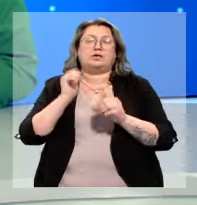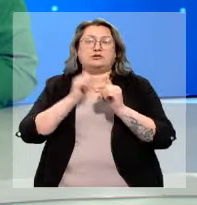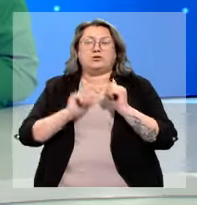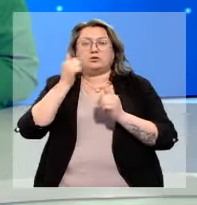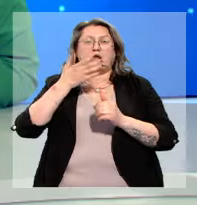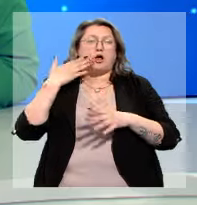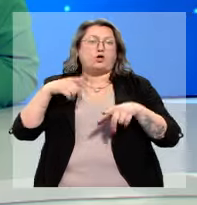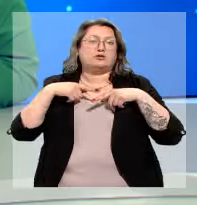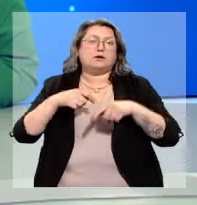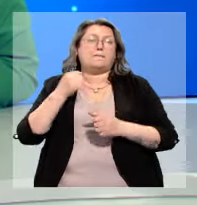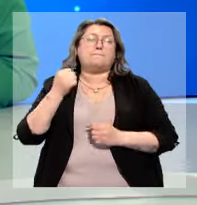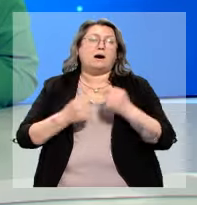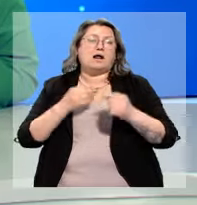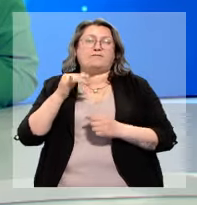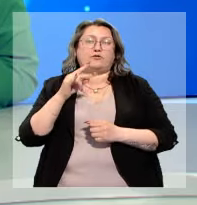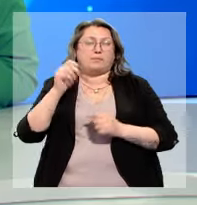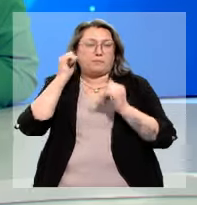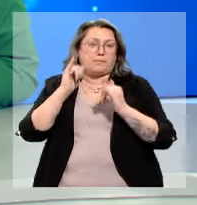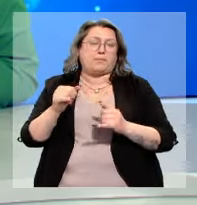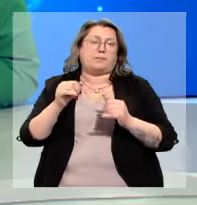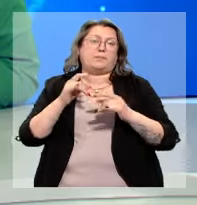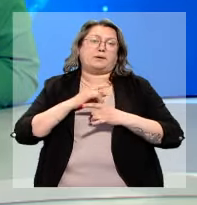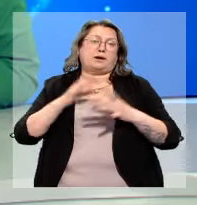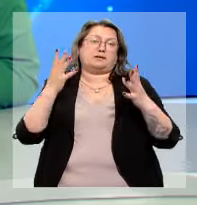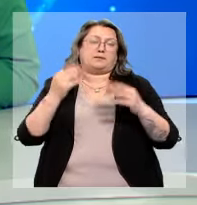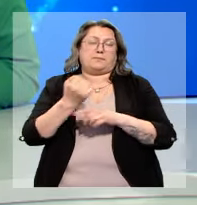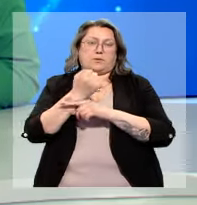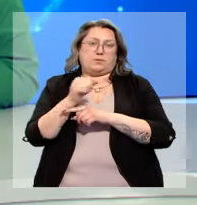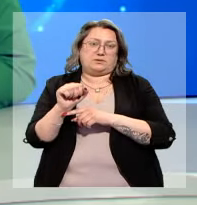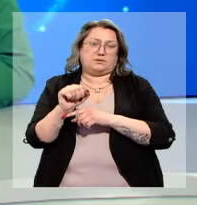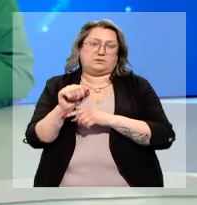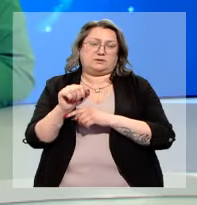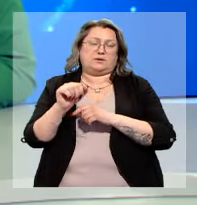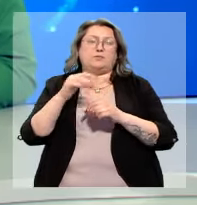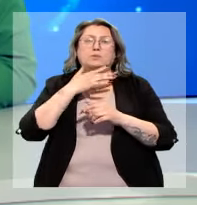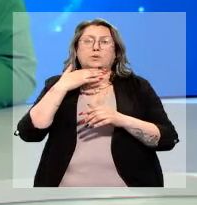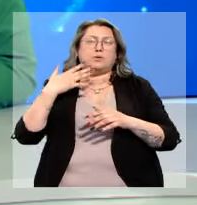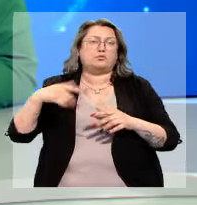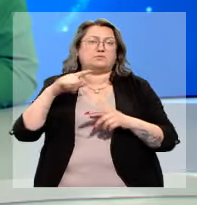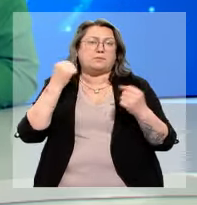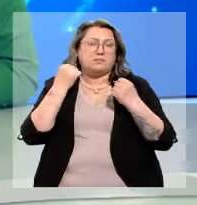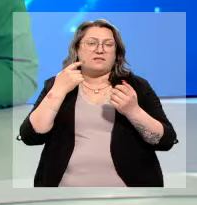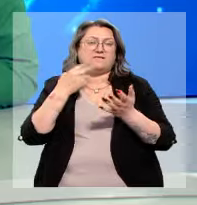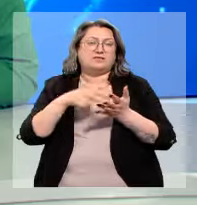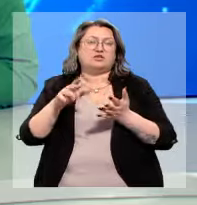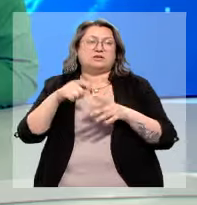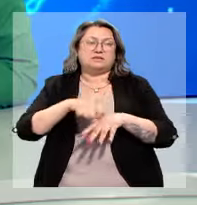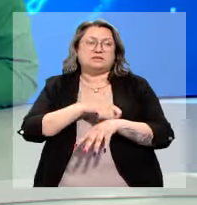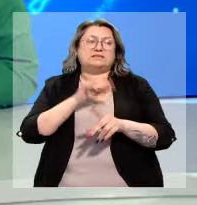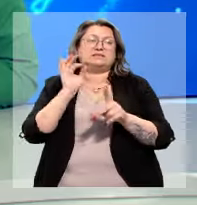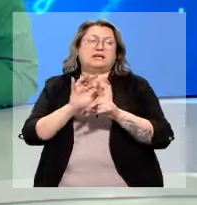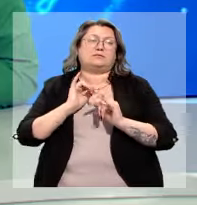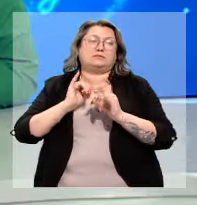ежегодный легкоатлетический марафон «Память», посвященный празднованию Дня Победы. Множество спортсменов вышли на дистанцию с